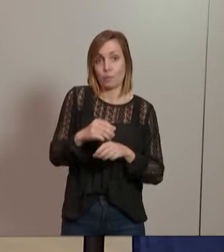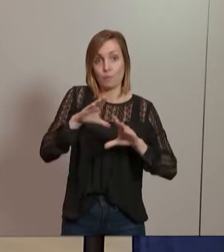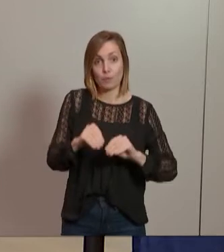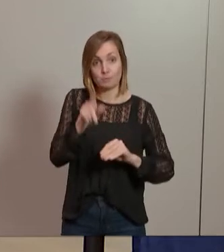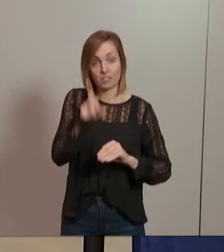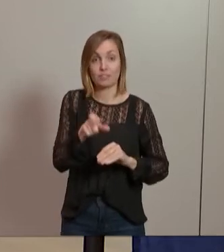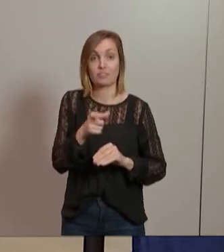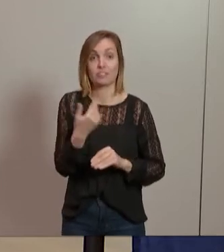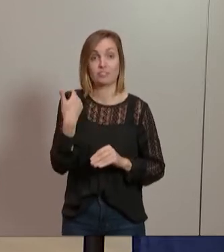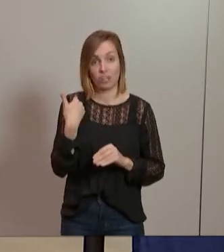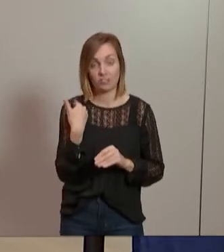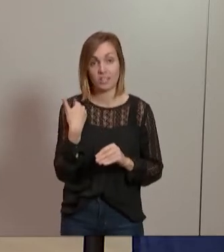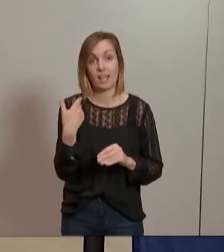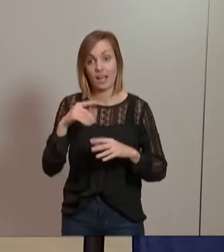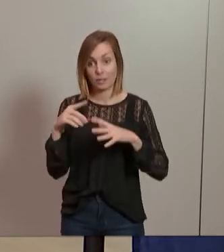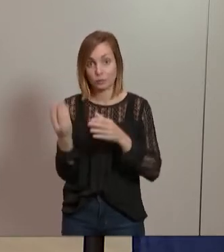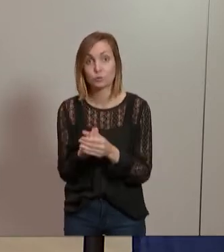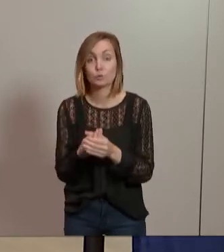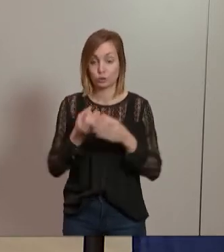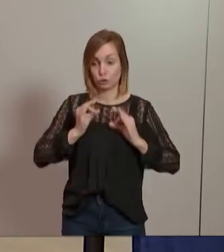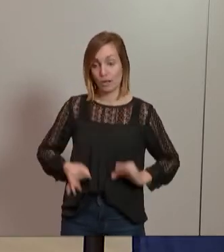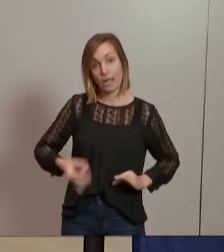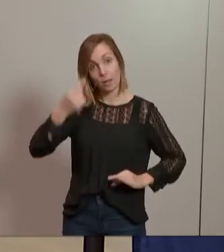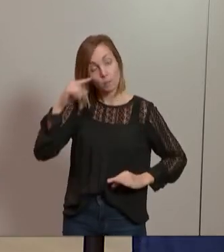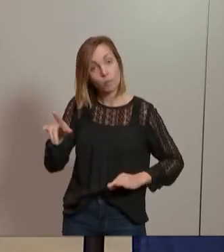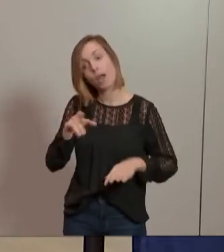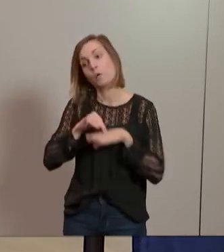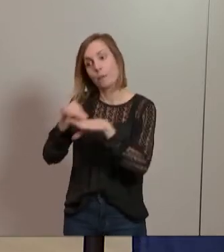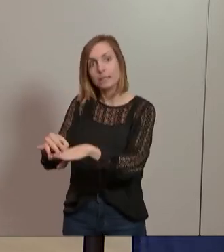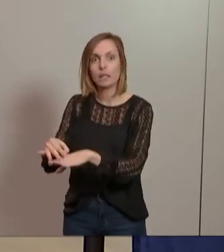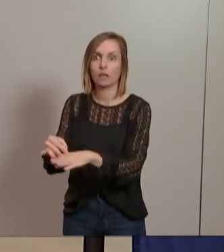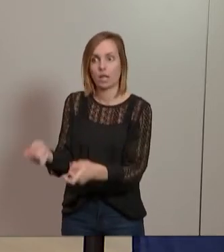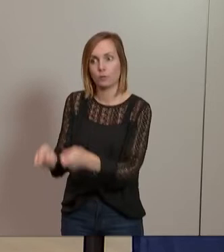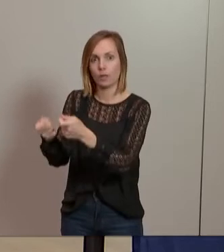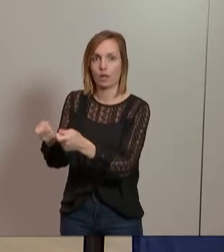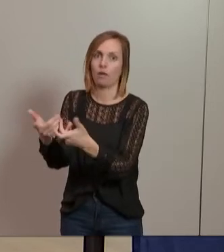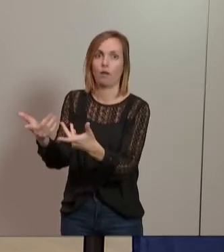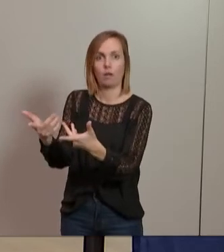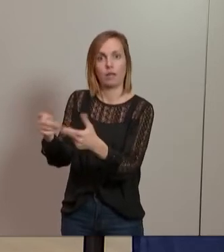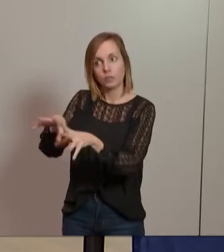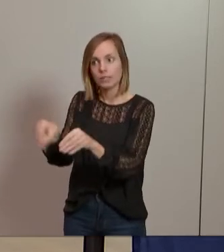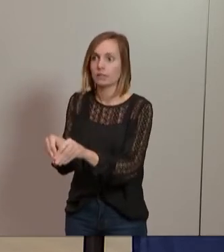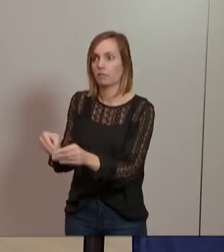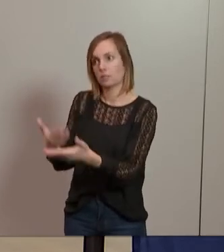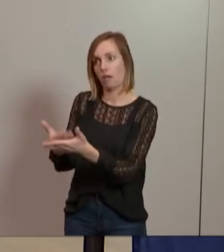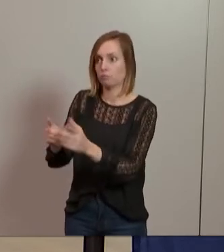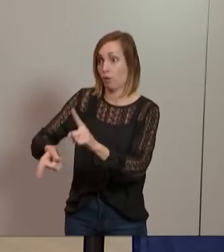chargée d'inclusion scolaire pour l'accompagnement des équipes éducatives. On trouve que c'est vraiment une avancée importante qui gagne à être connue.